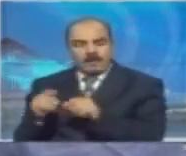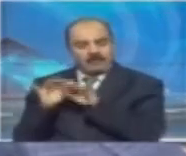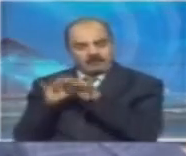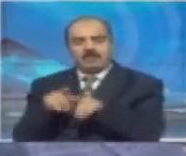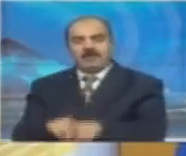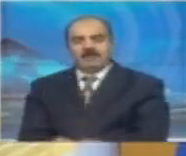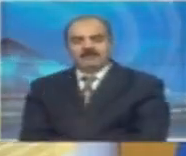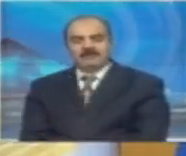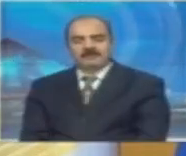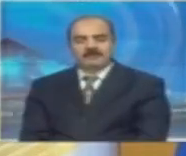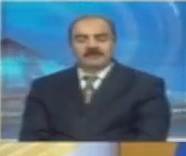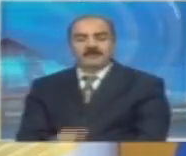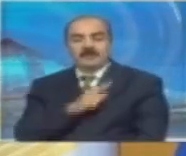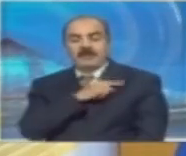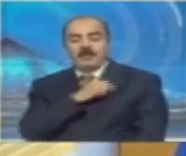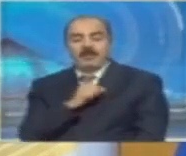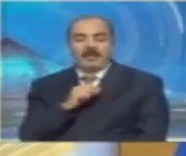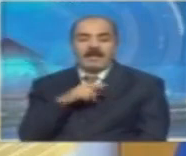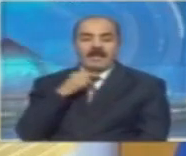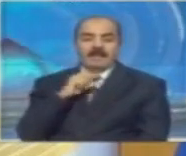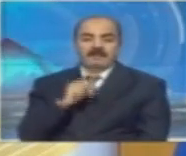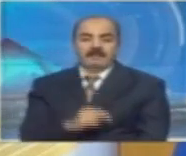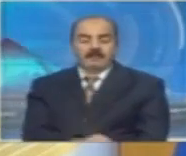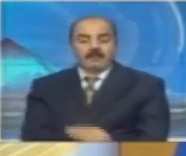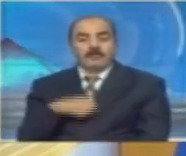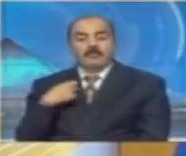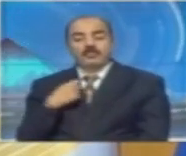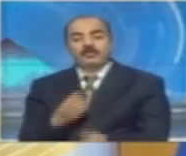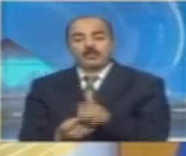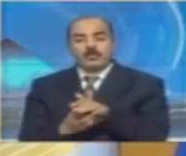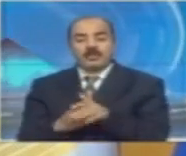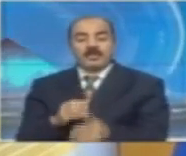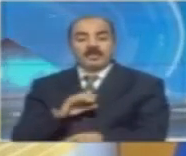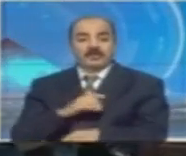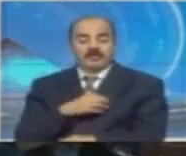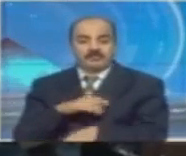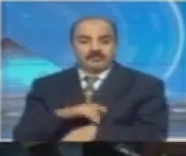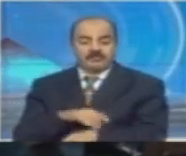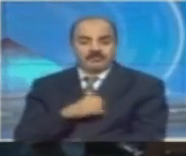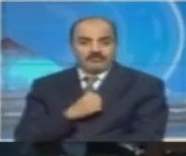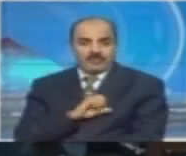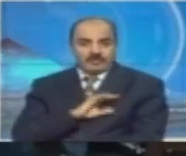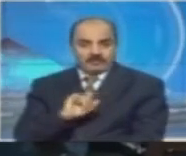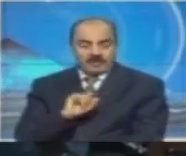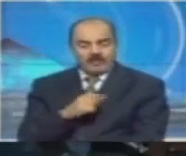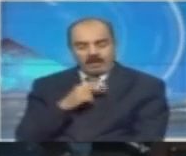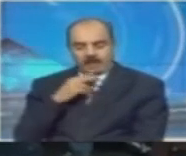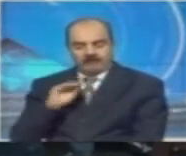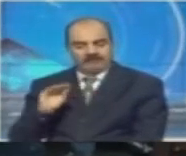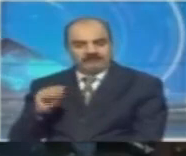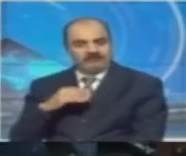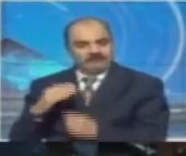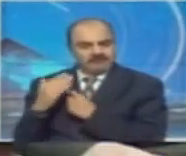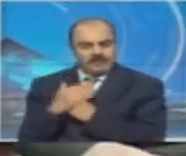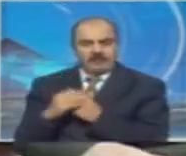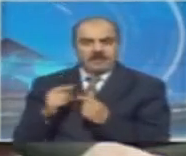البحثفي والقى اللواء طبيب خالد شكري مدير كليه الطب بالقوات المسلحه كلمه اشار خلالها الى الدعم الذي